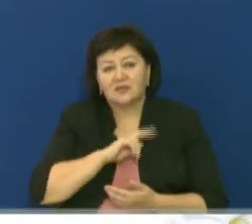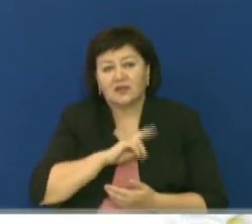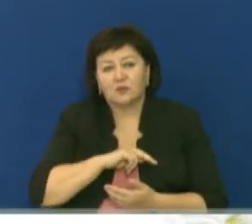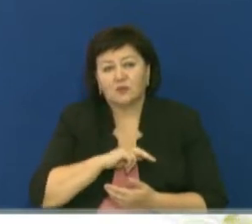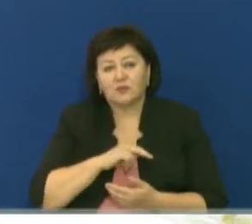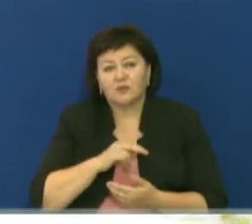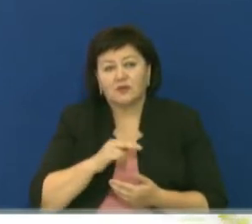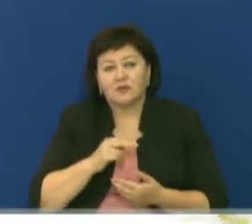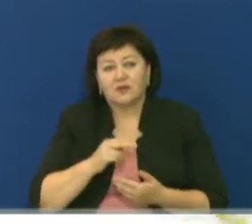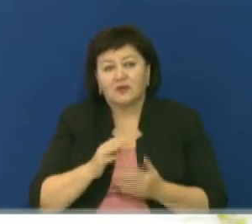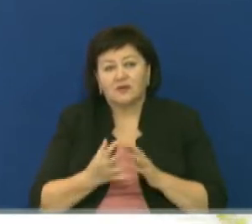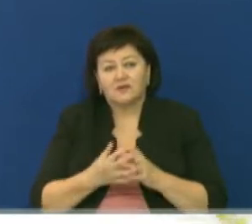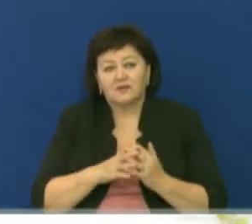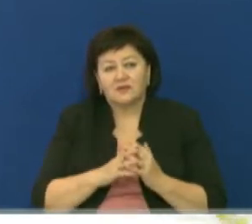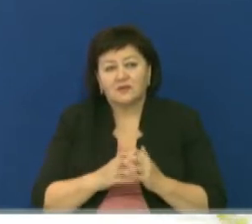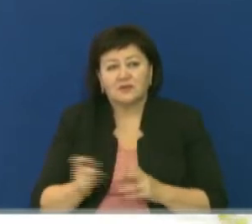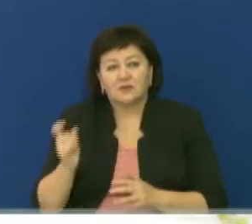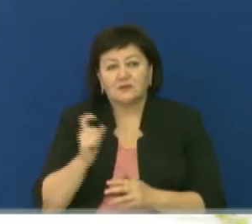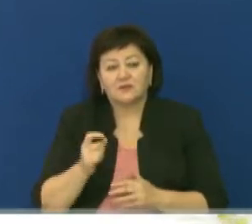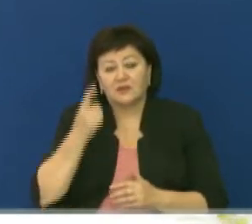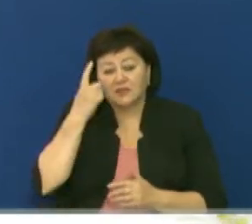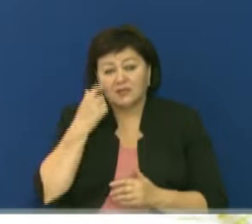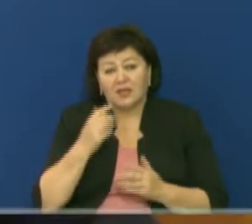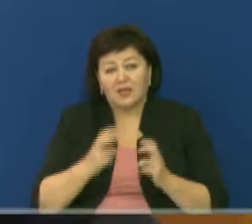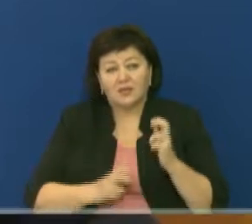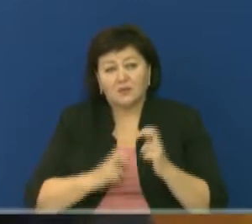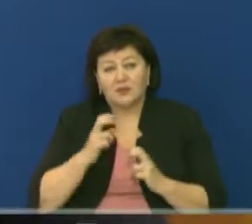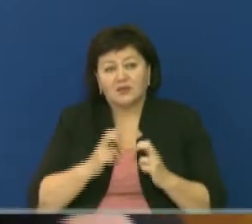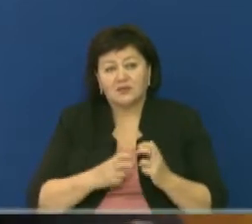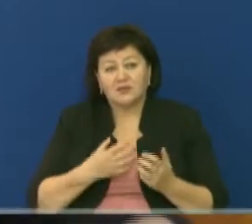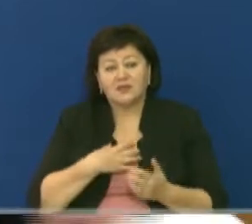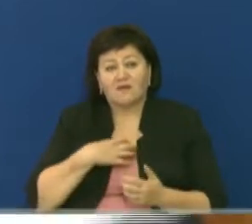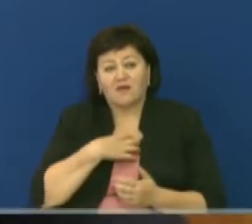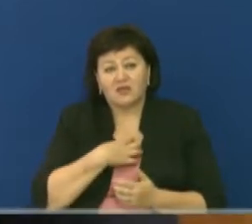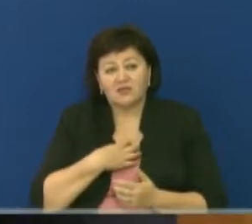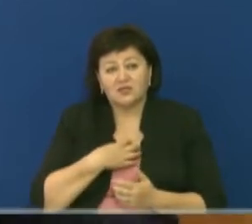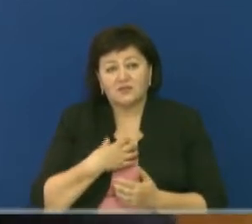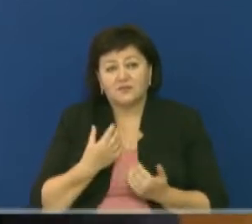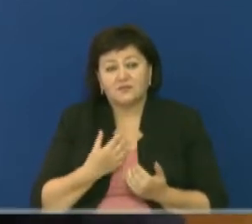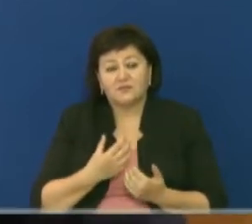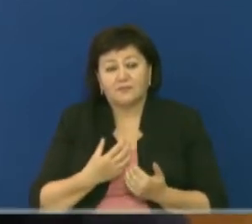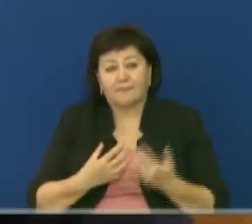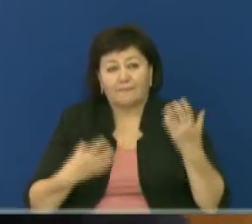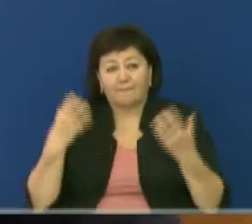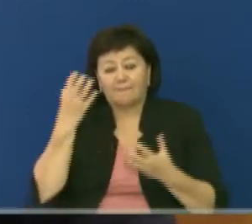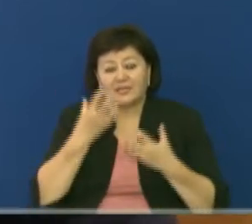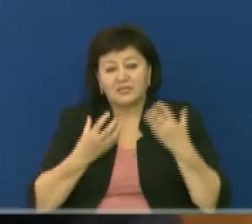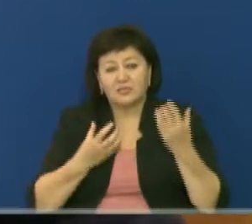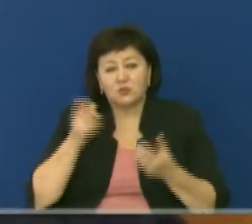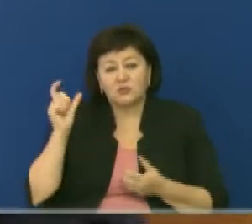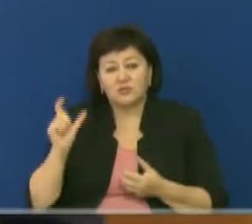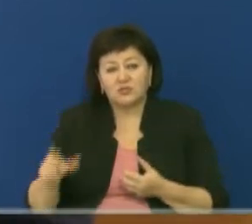в сетевом хозяйстве. Знает производство, для меня это очень важно. Я такого серьезного кандидата